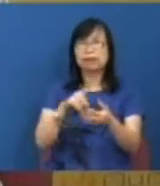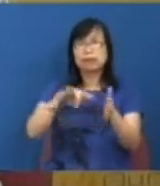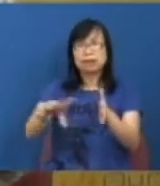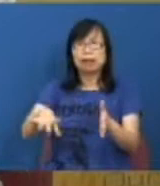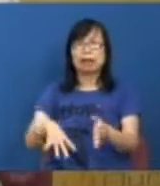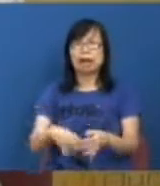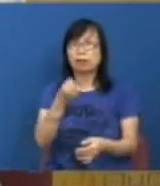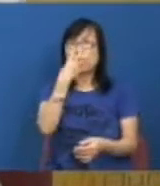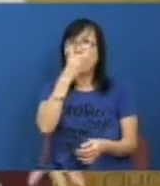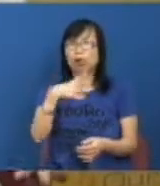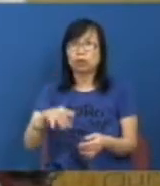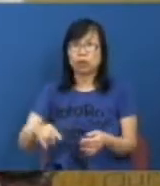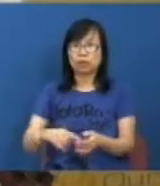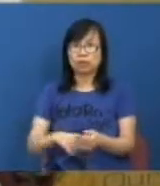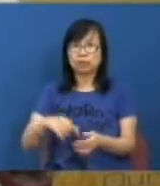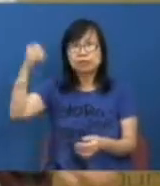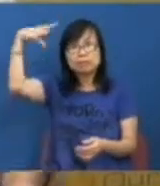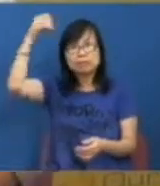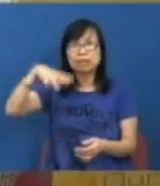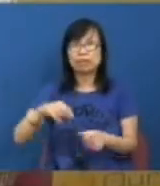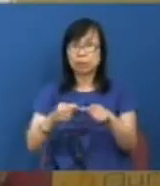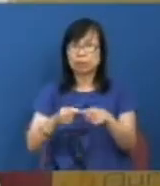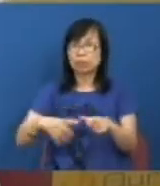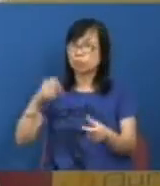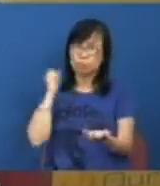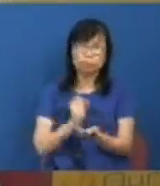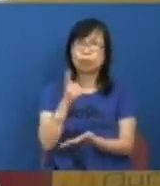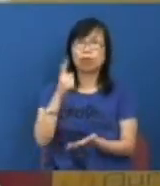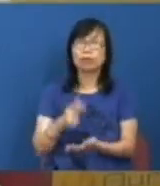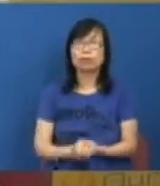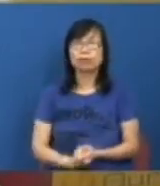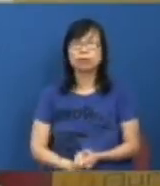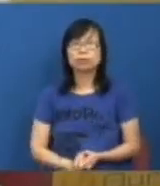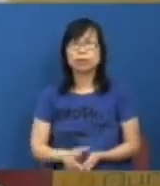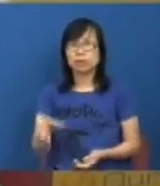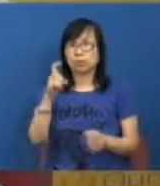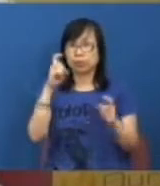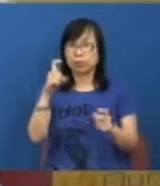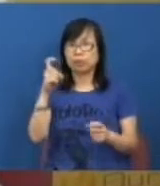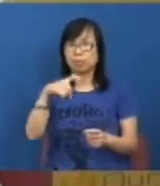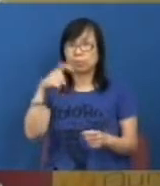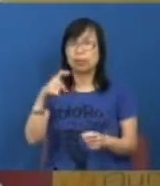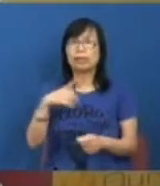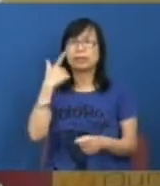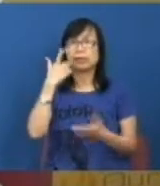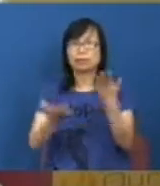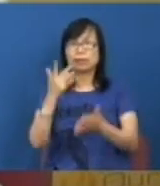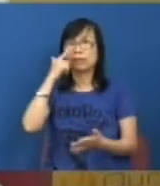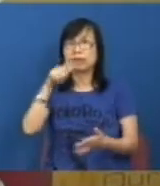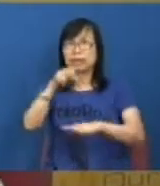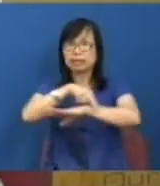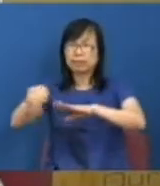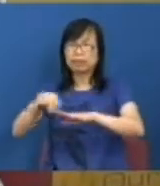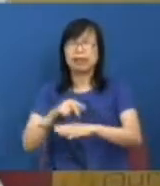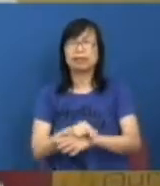嚇，即係兩大集團就已經係壟斷咗噶啦。咁啊，如果你喺九龍同埋新界住咧，你就即係爭在係咪